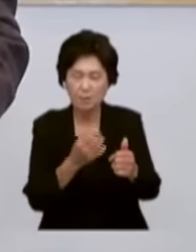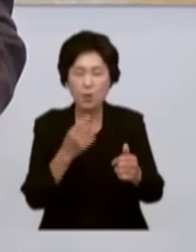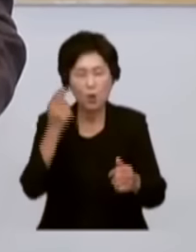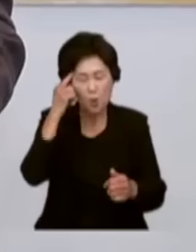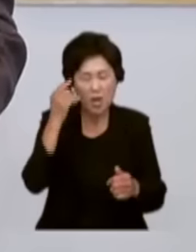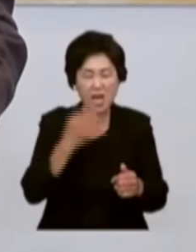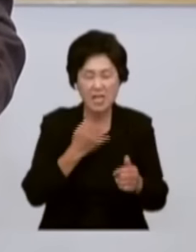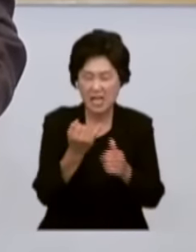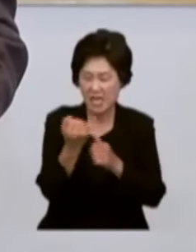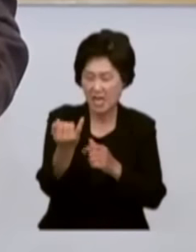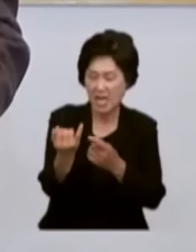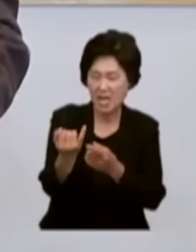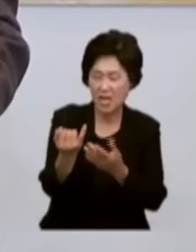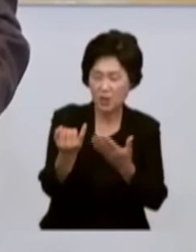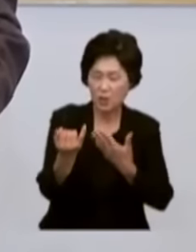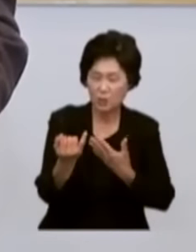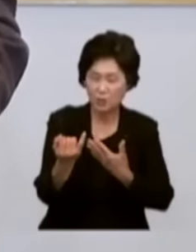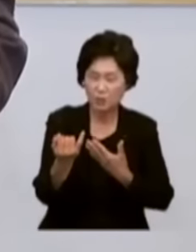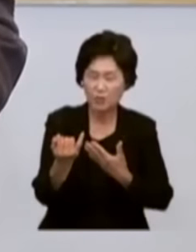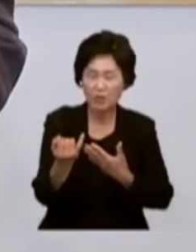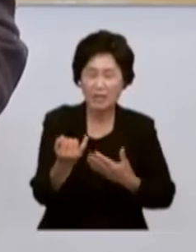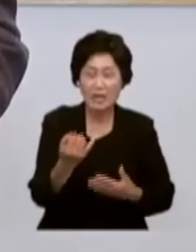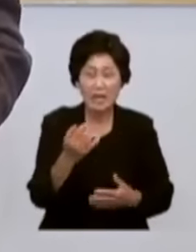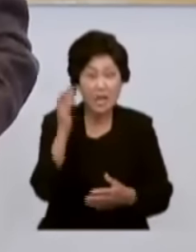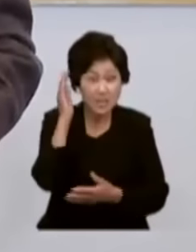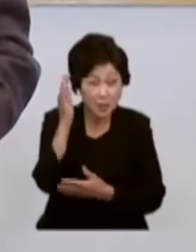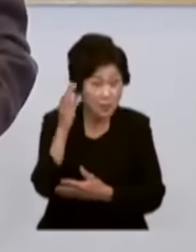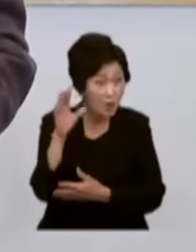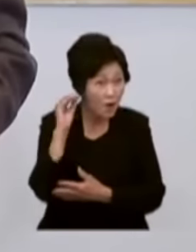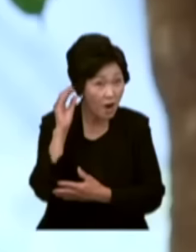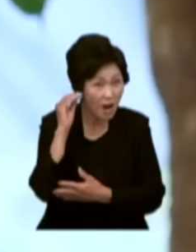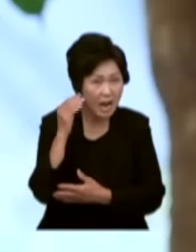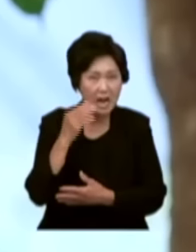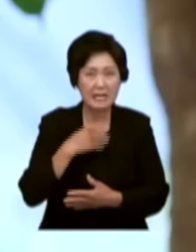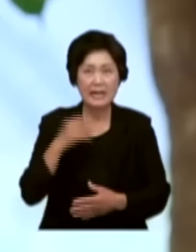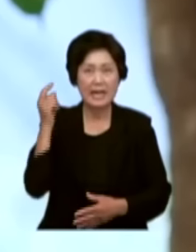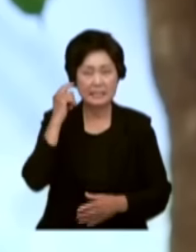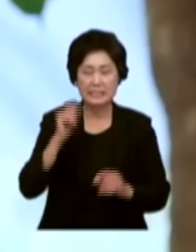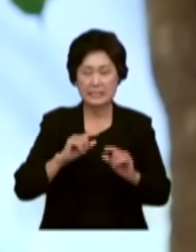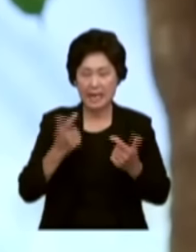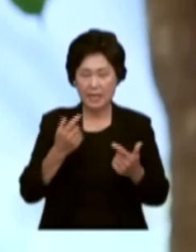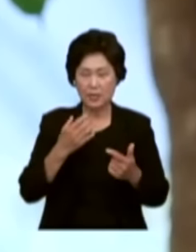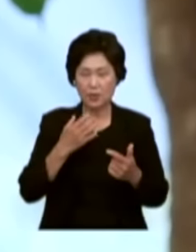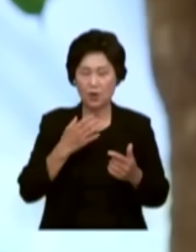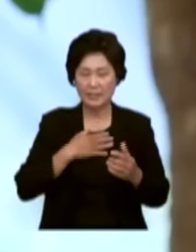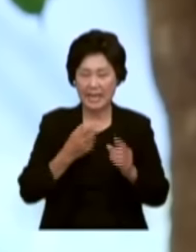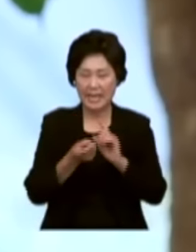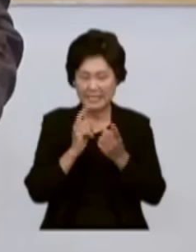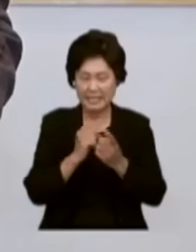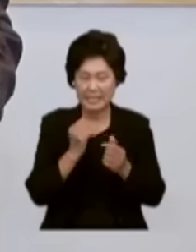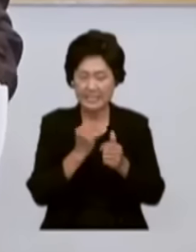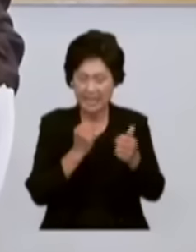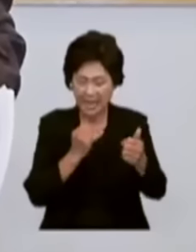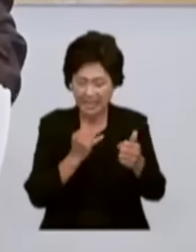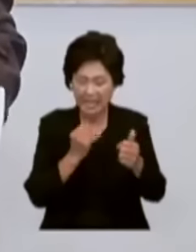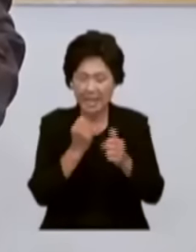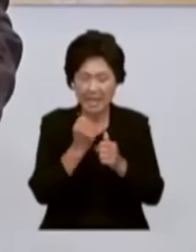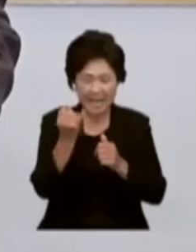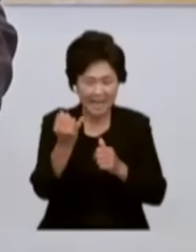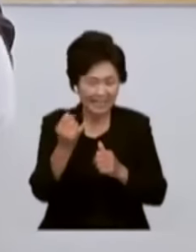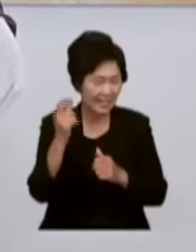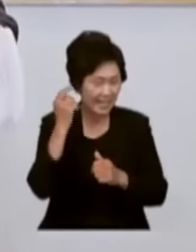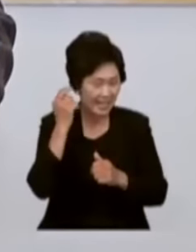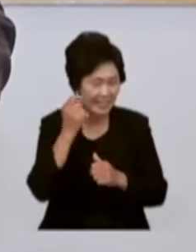들어도 이건 내가 들을 게 아니라 내 아내가 들어야 돼. 그렇죠. 그러니까 감사가 안 나오고 우리 불편해죠. 이거잖아요. 그죠?